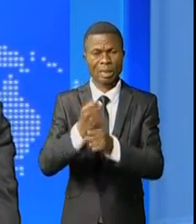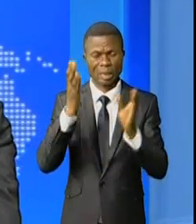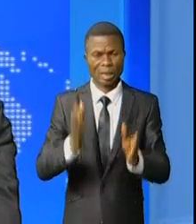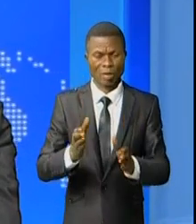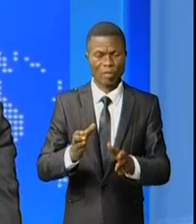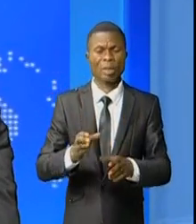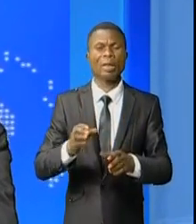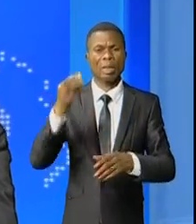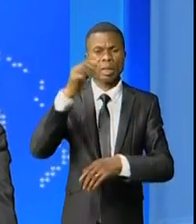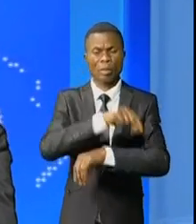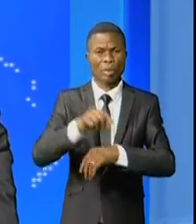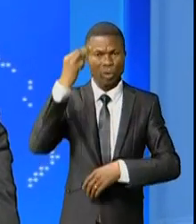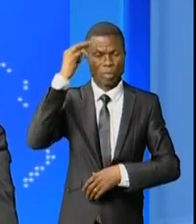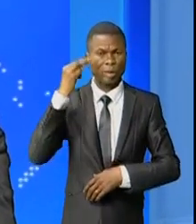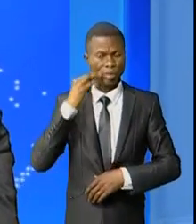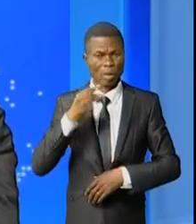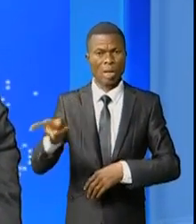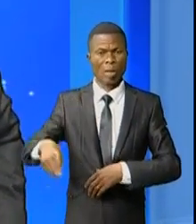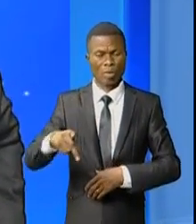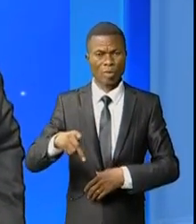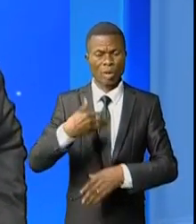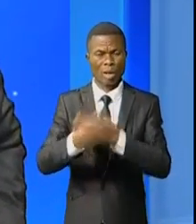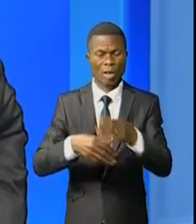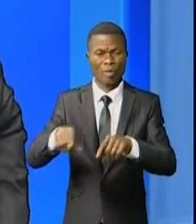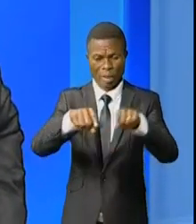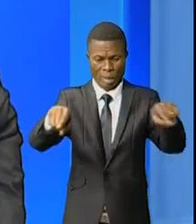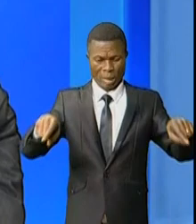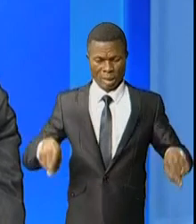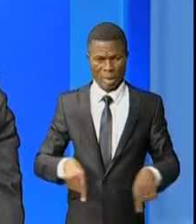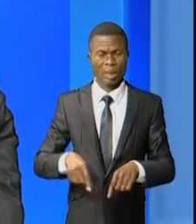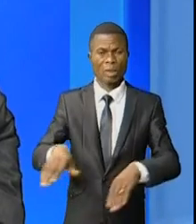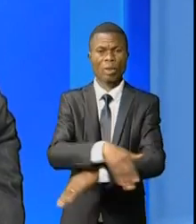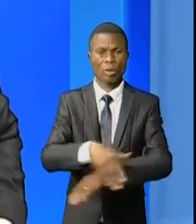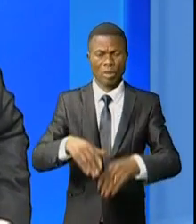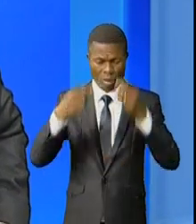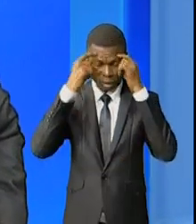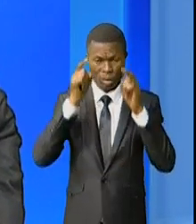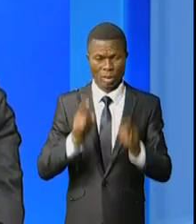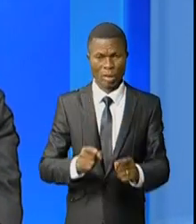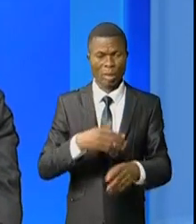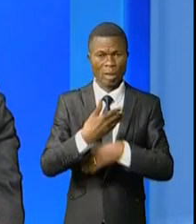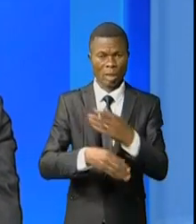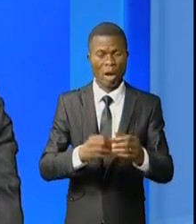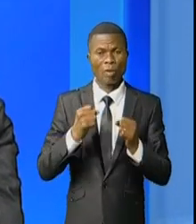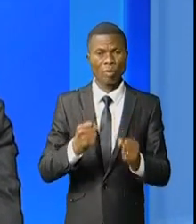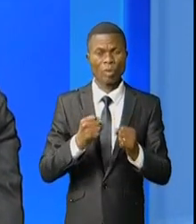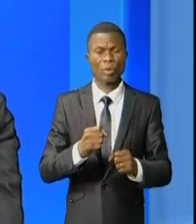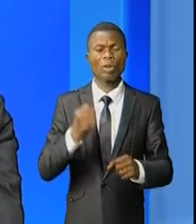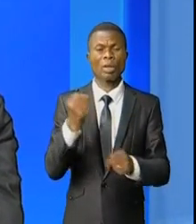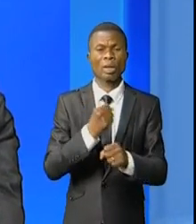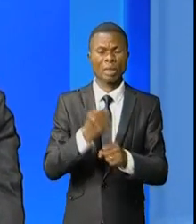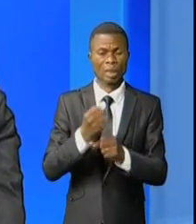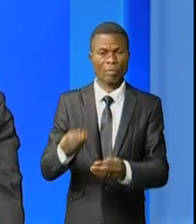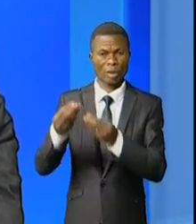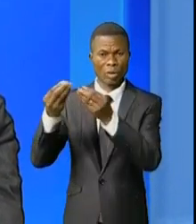et cadres du ministère provincial des affaires foncières. Je le disais, déterminés à accomplir efficacement la mission lui